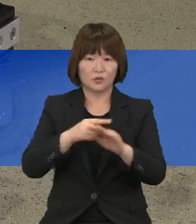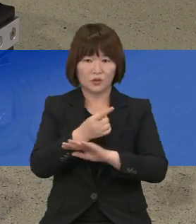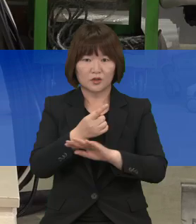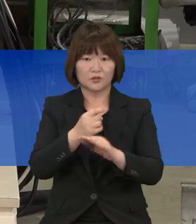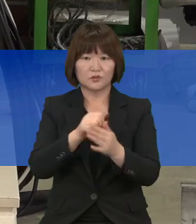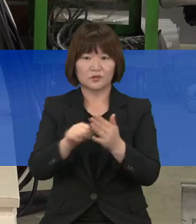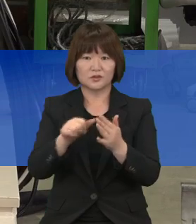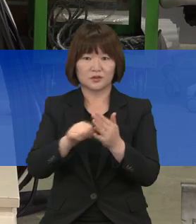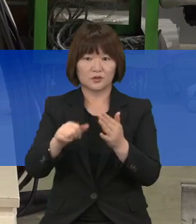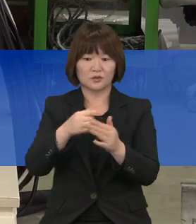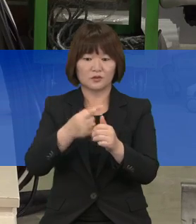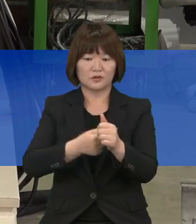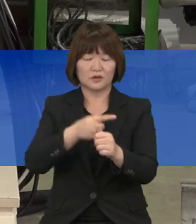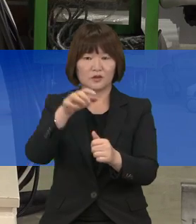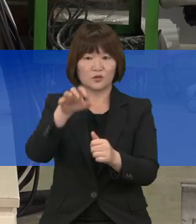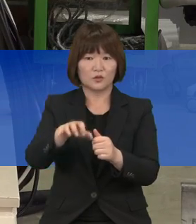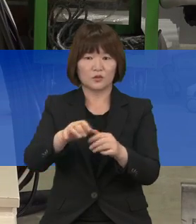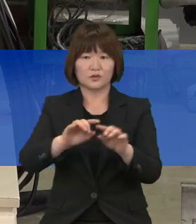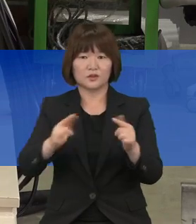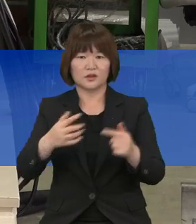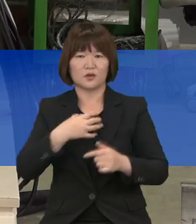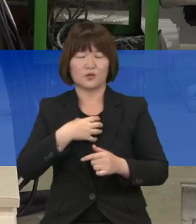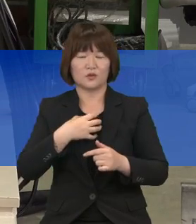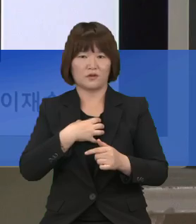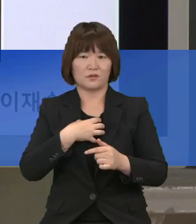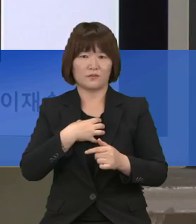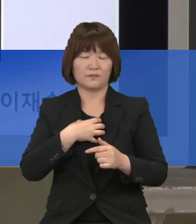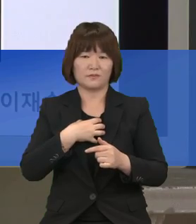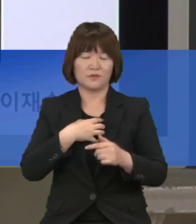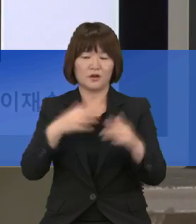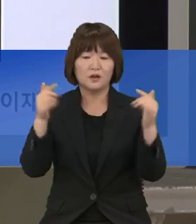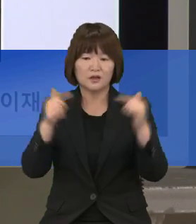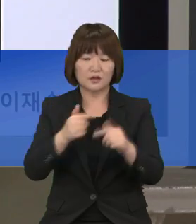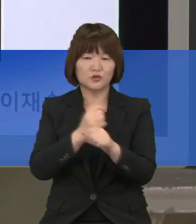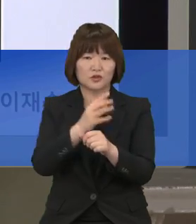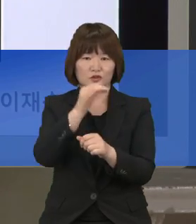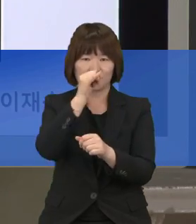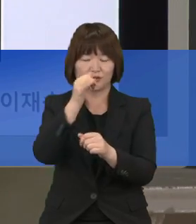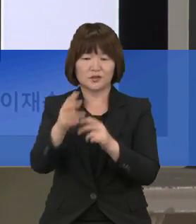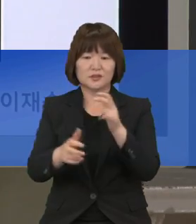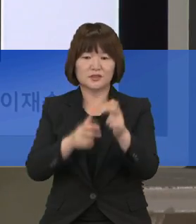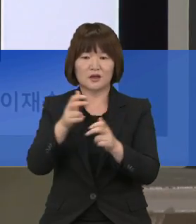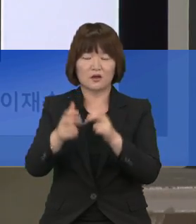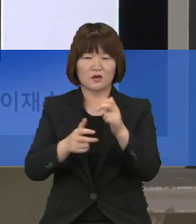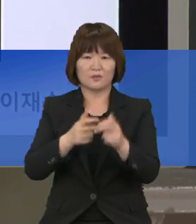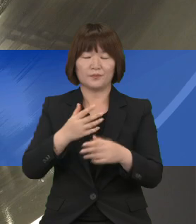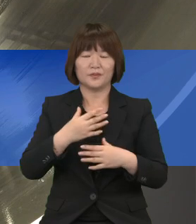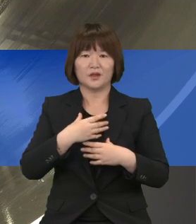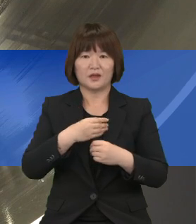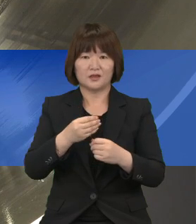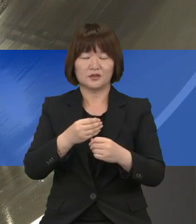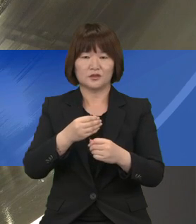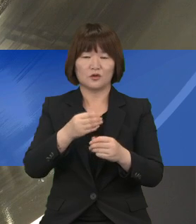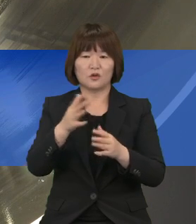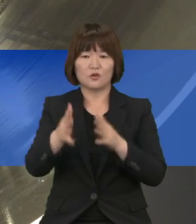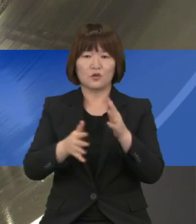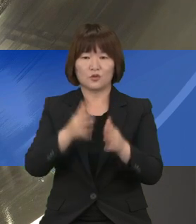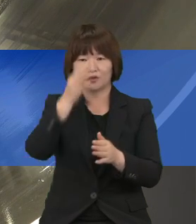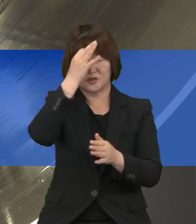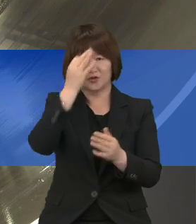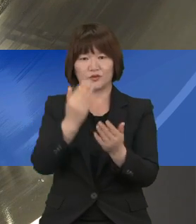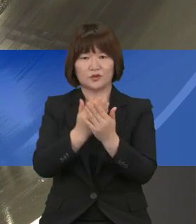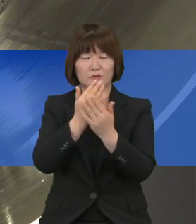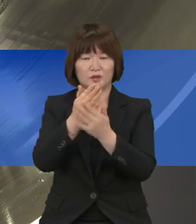이외에도 제조 현장 자동화와 현장에서 발생하는 다양한 위험 요소를 감소시킬 수 있는 산업 안전 로봇 기술 개발도